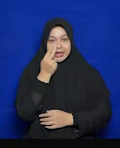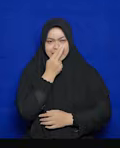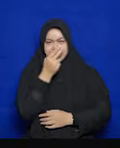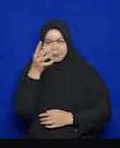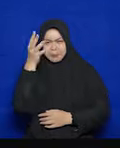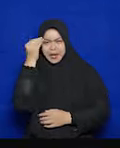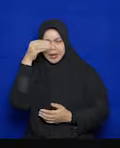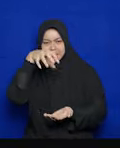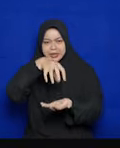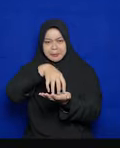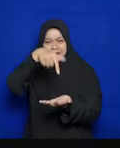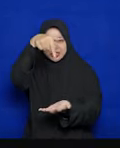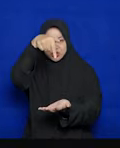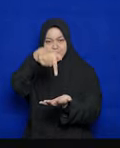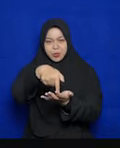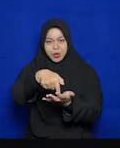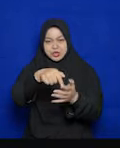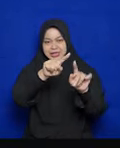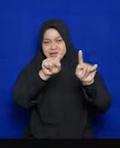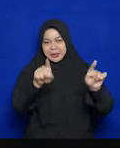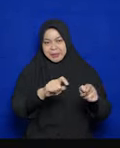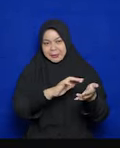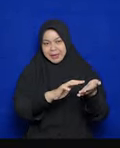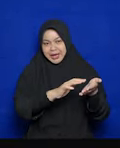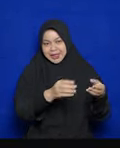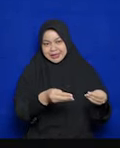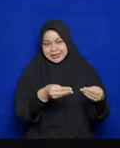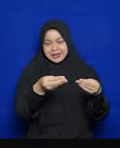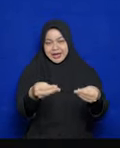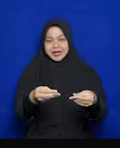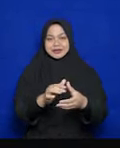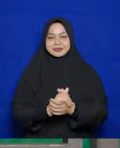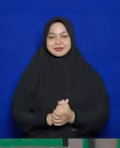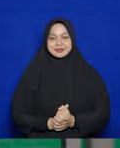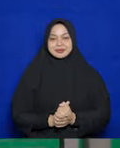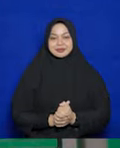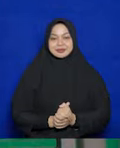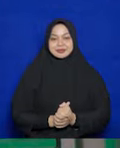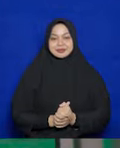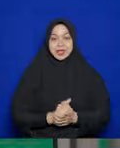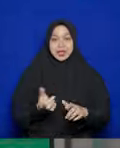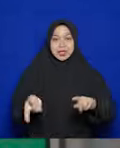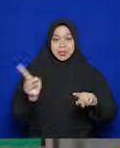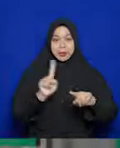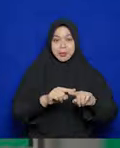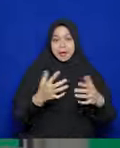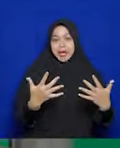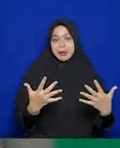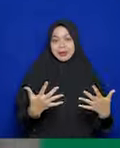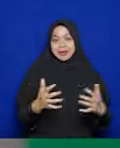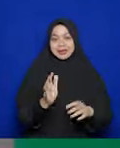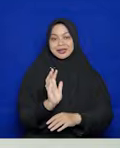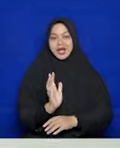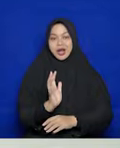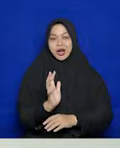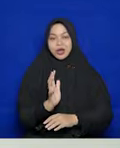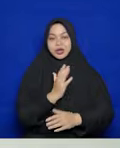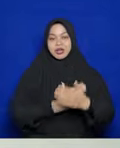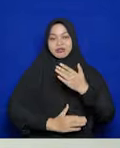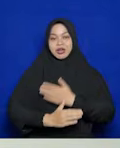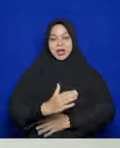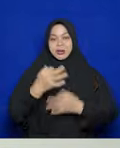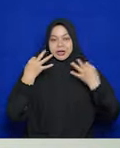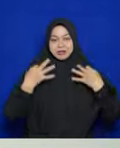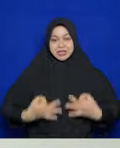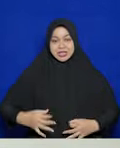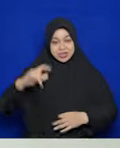paham area coblos di template braile yang disediakan Sebagai tambahan Apabila ada teman di fabel fisik